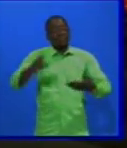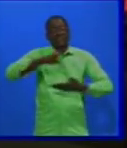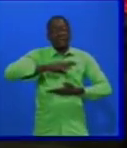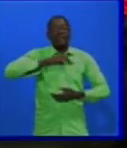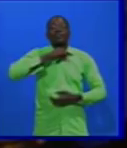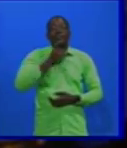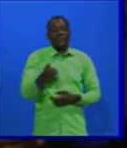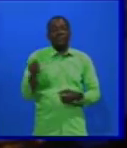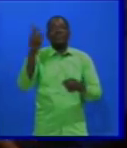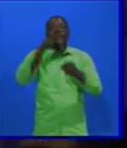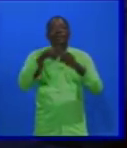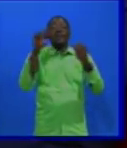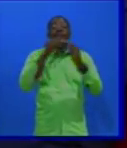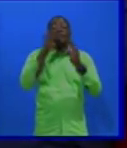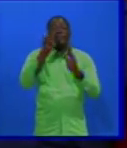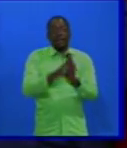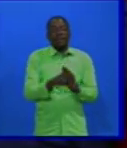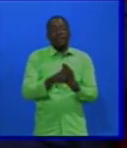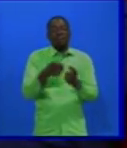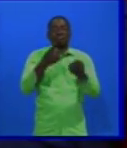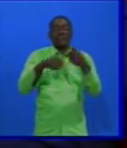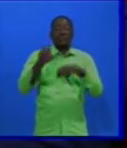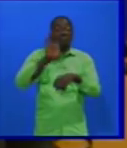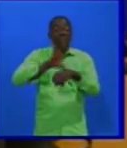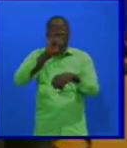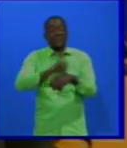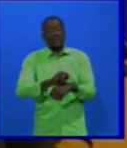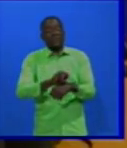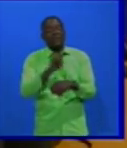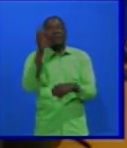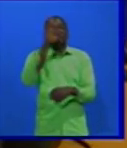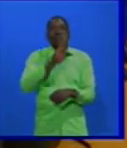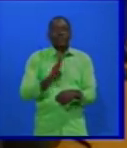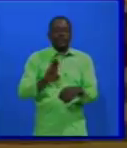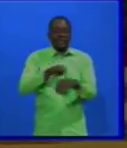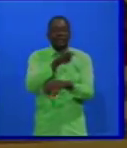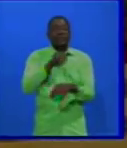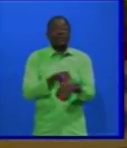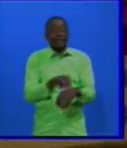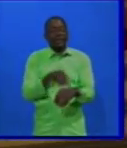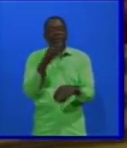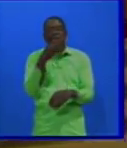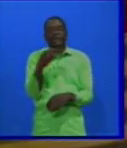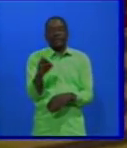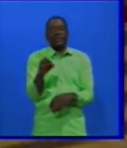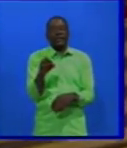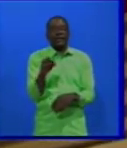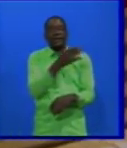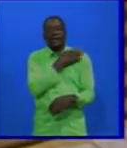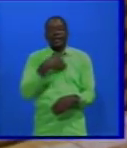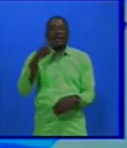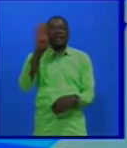cette rencontre des radiologistes venus de la Côte d'Ivoire, du Bénin, du Mali, de la France et de la Belgique.